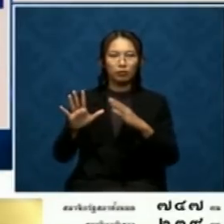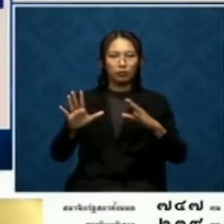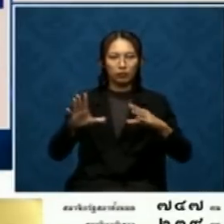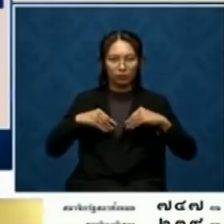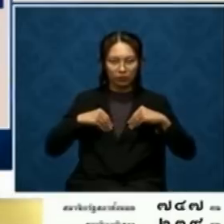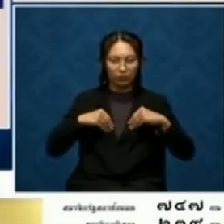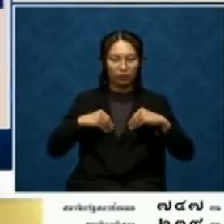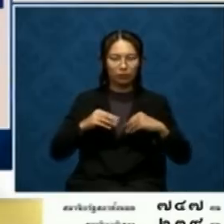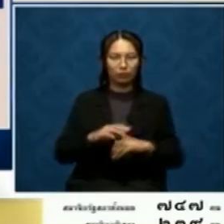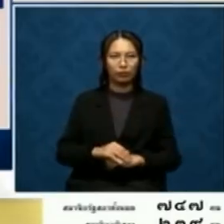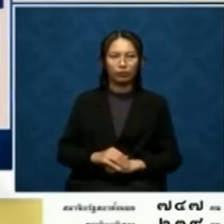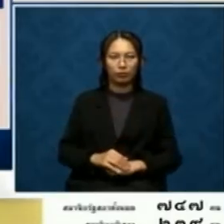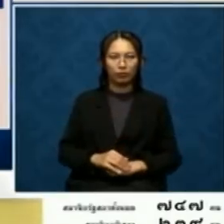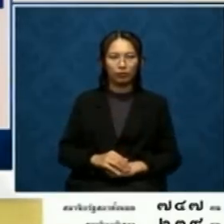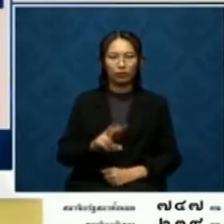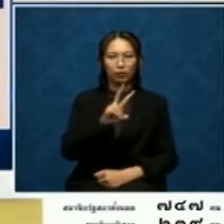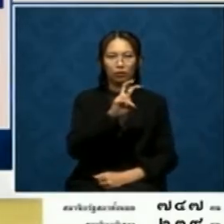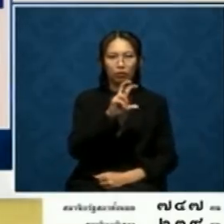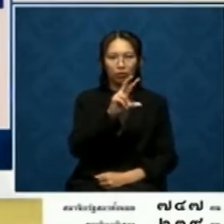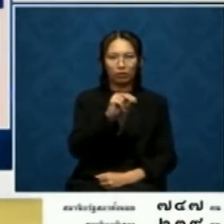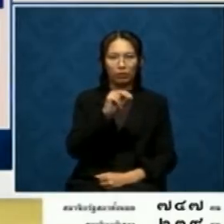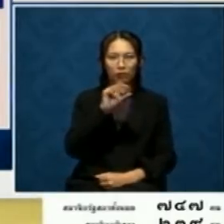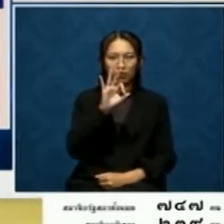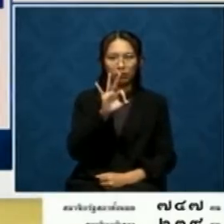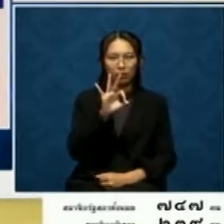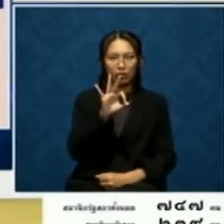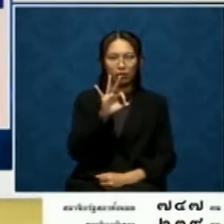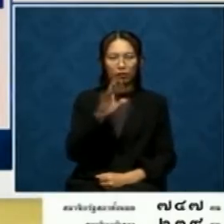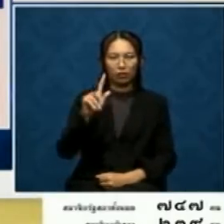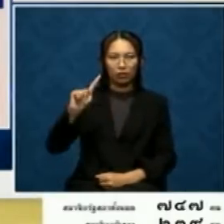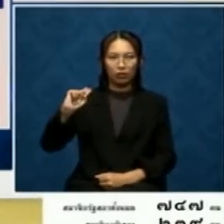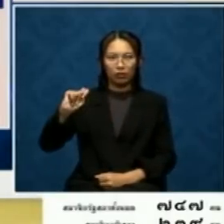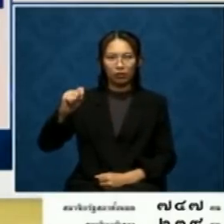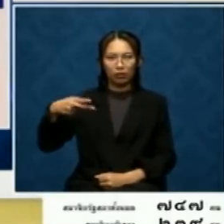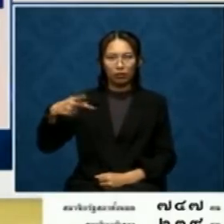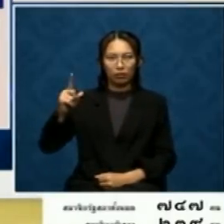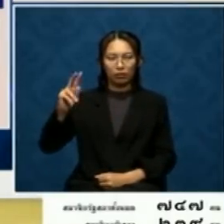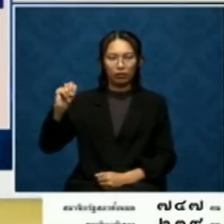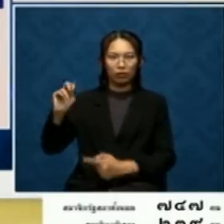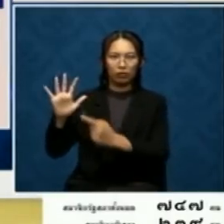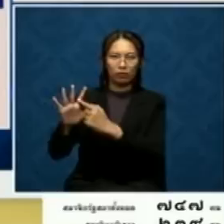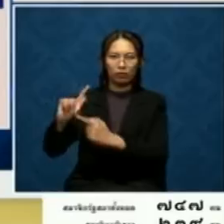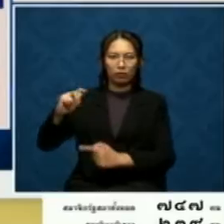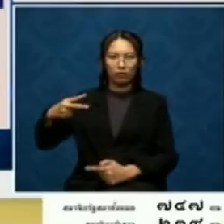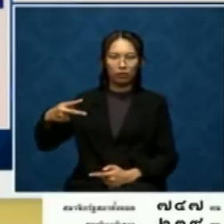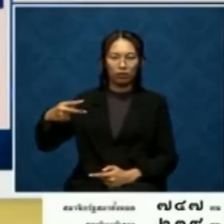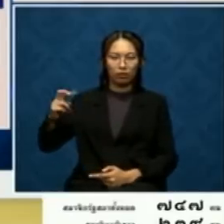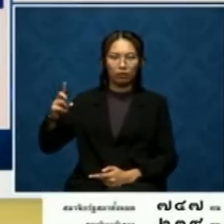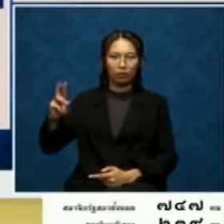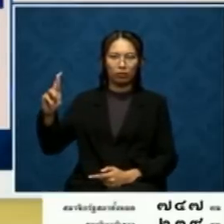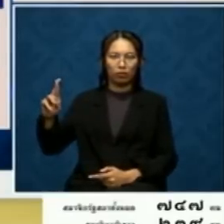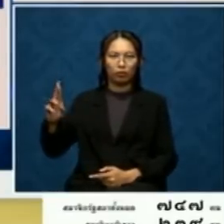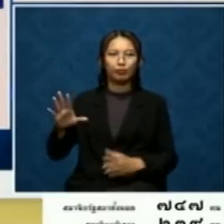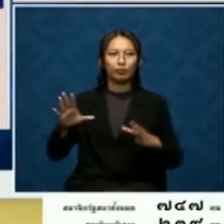ก็เป็นทางออกหนึ่งเนา ะ ที่อาจจะเป็นคนกลางที่ทุกพรรคมองว่าถ้าเป็นคนเนี้ยเราทำงาน